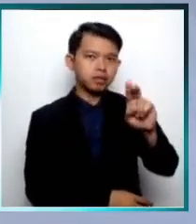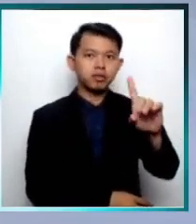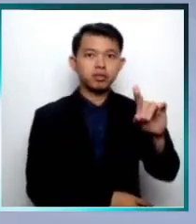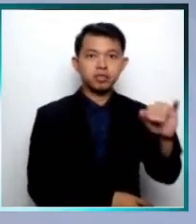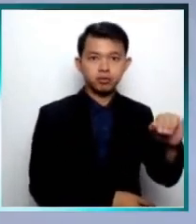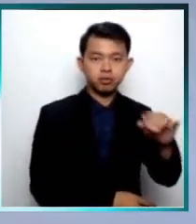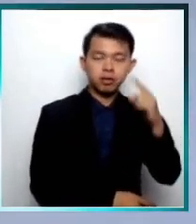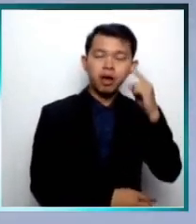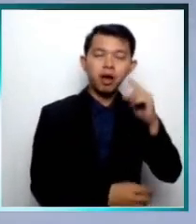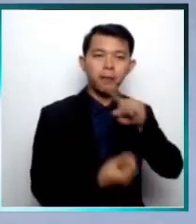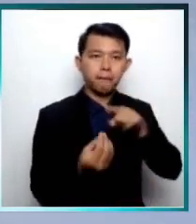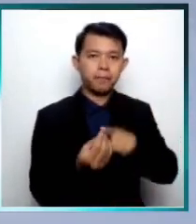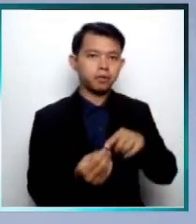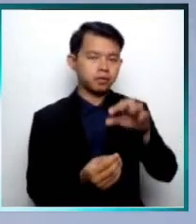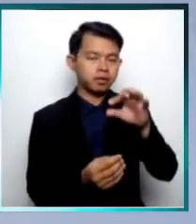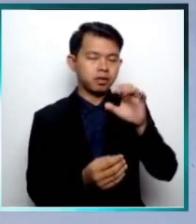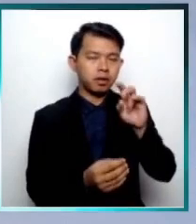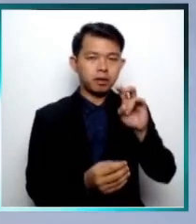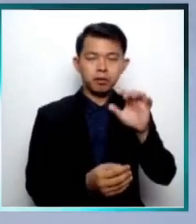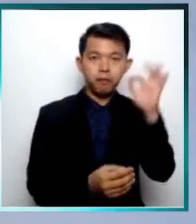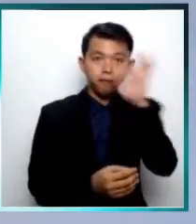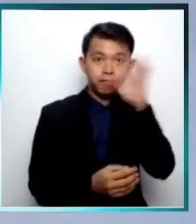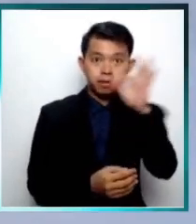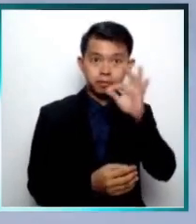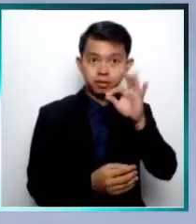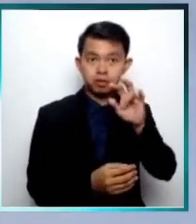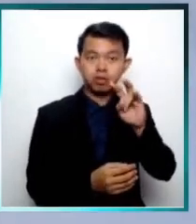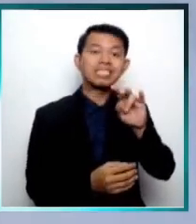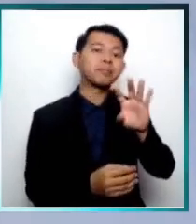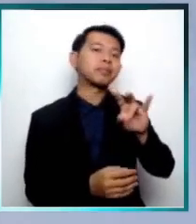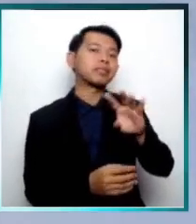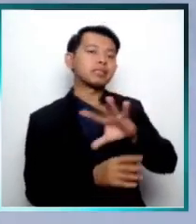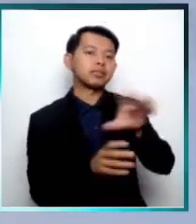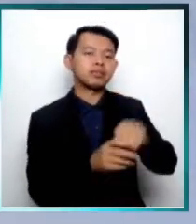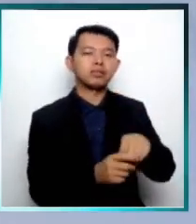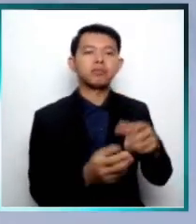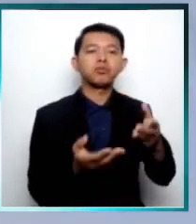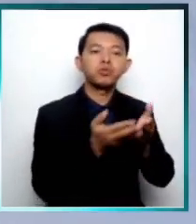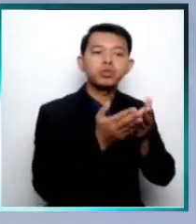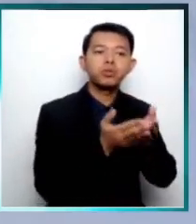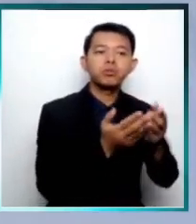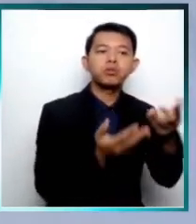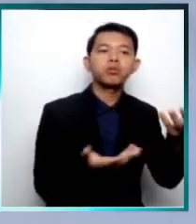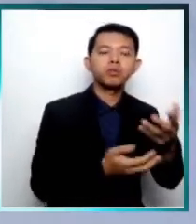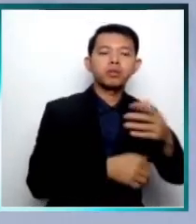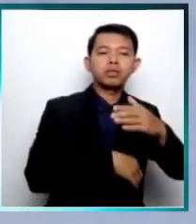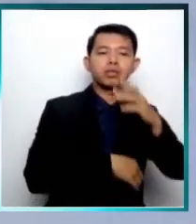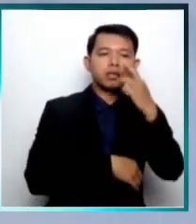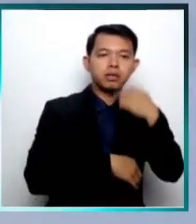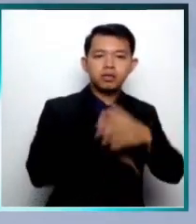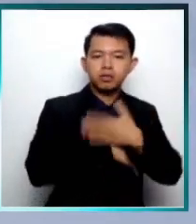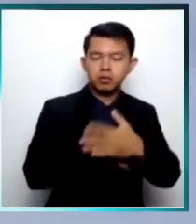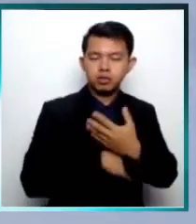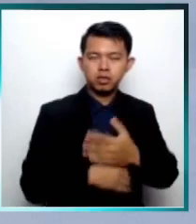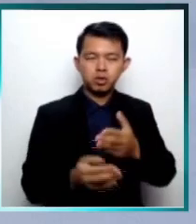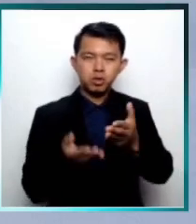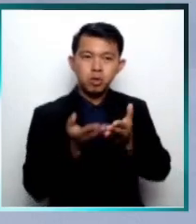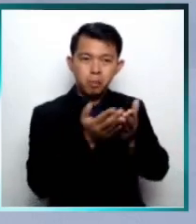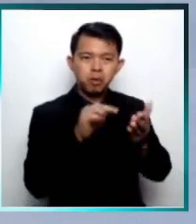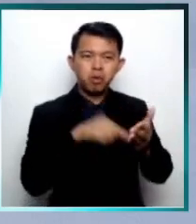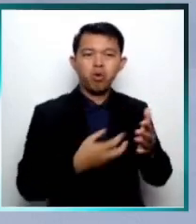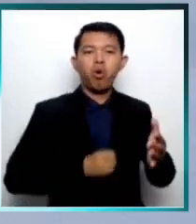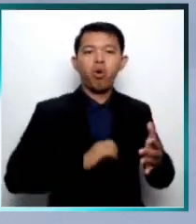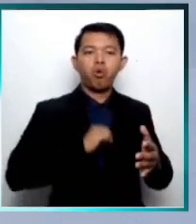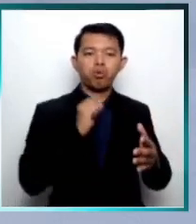grupong Houthis sa isang barko sa Red Sea. Pinuntirya ng grupo ang barkong pagmamayari umano ng Israel bilang pagkundina